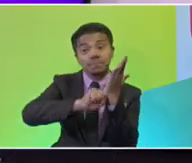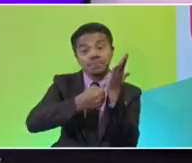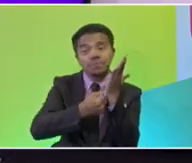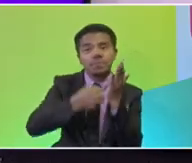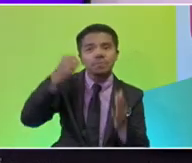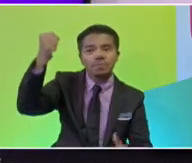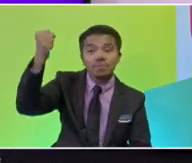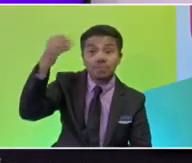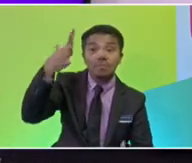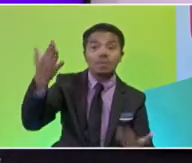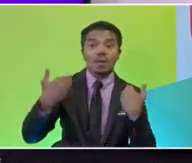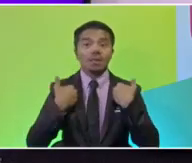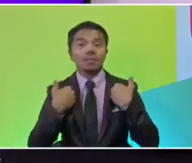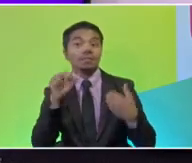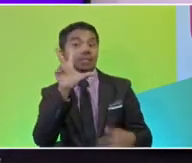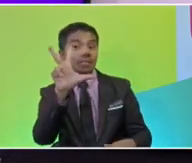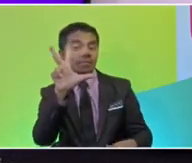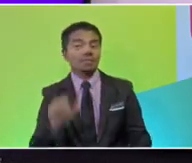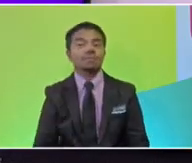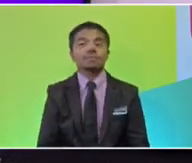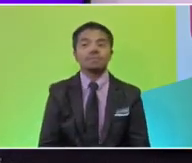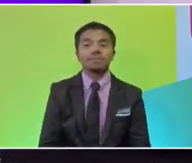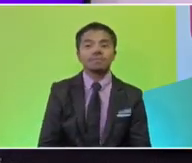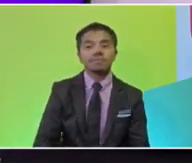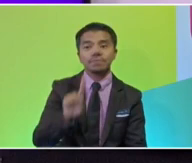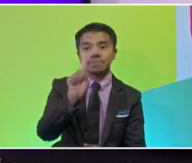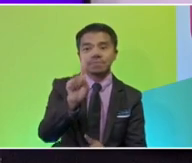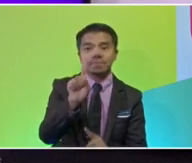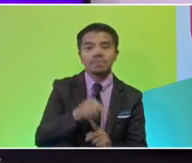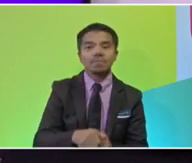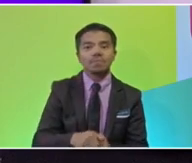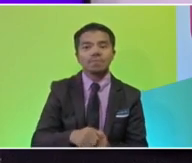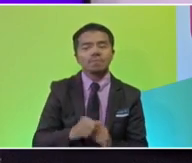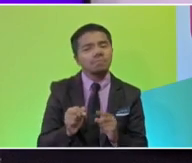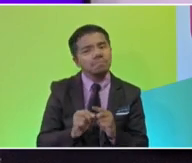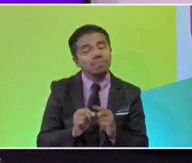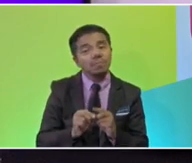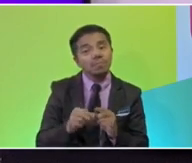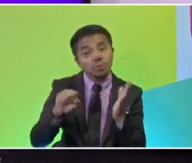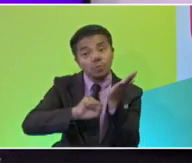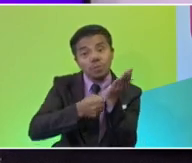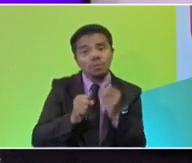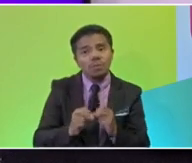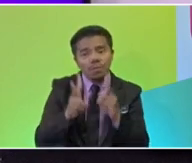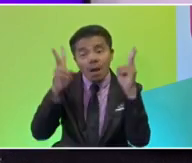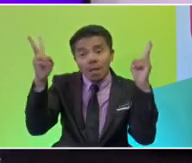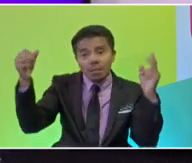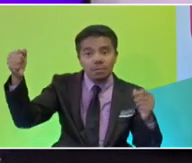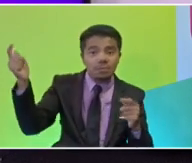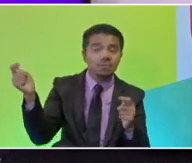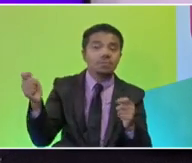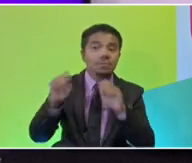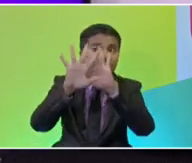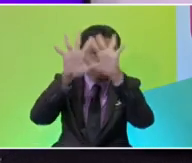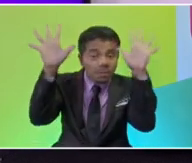ada tiga sumber cahaya yang paling terang yaitu sumber cahaya yang datangnya daripada Matahari